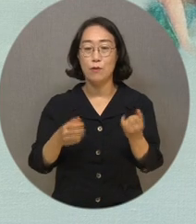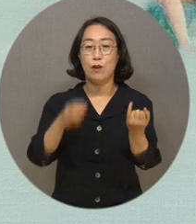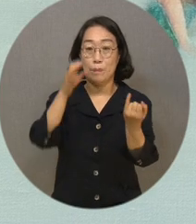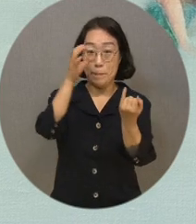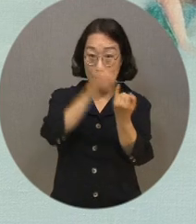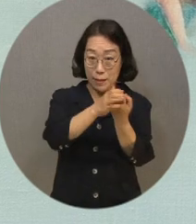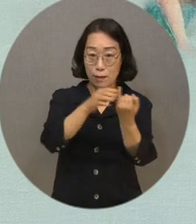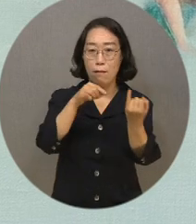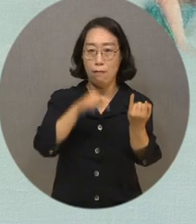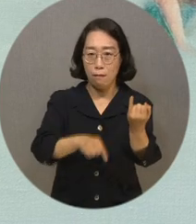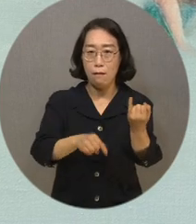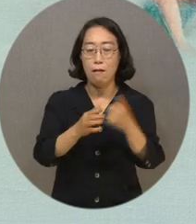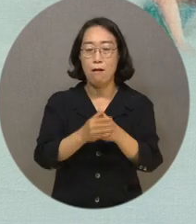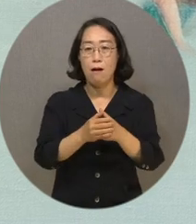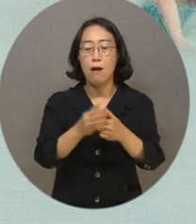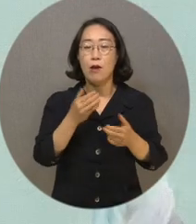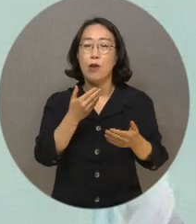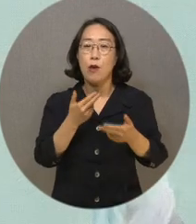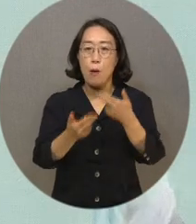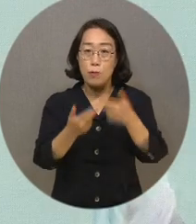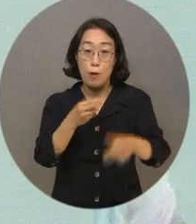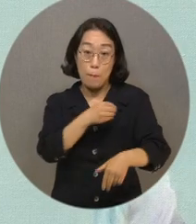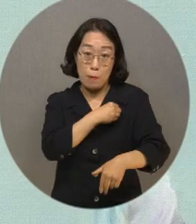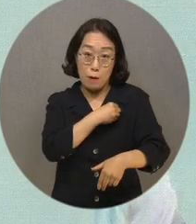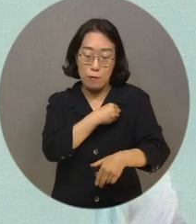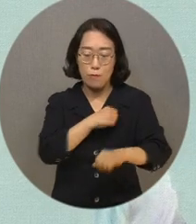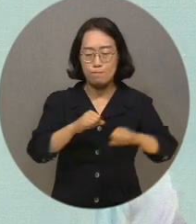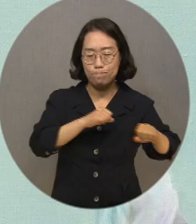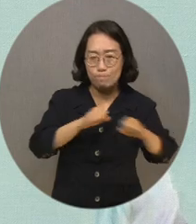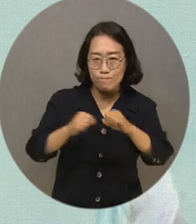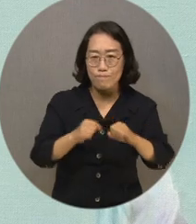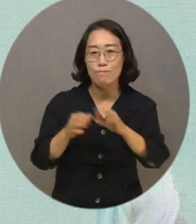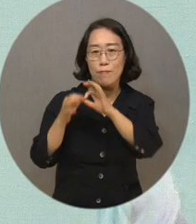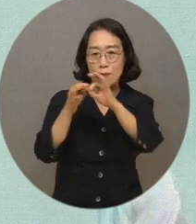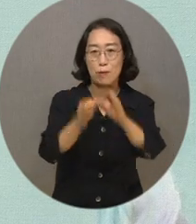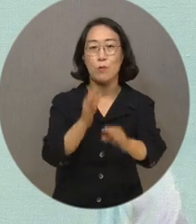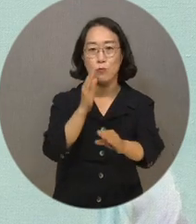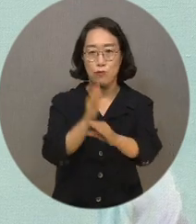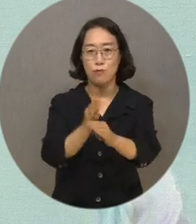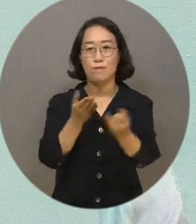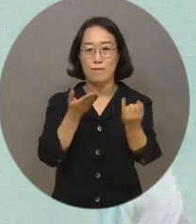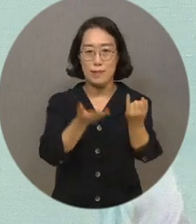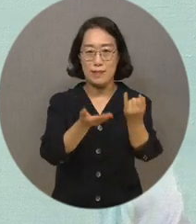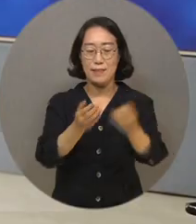심사위원 등 한국미술협회 회원으로 왕성한 활동을 하고 있습니다.